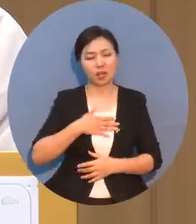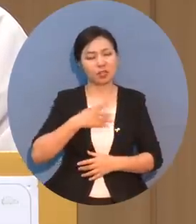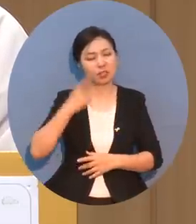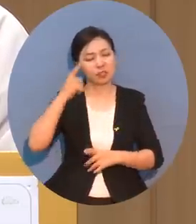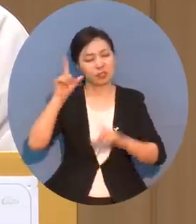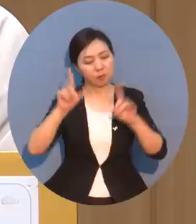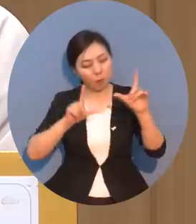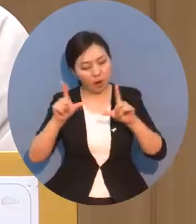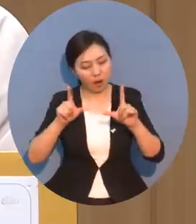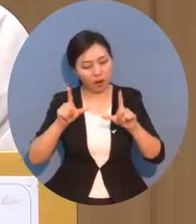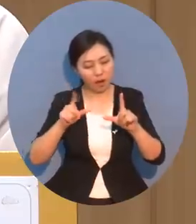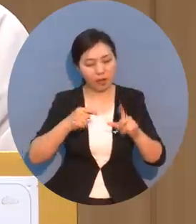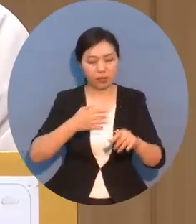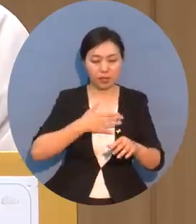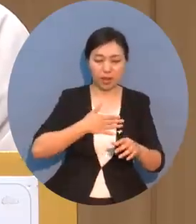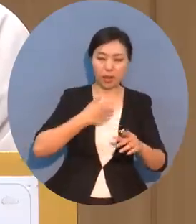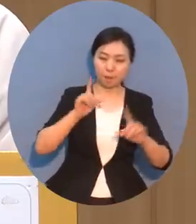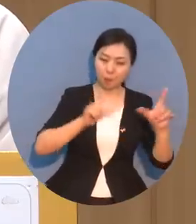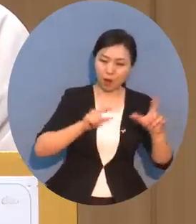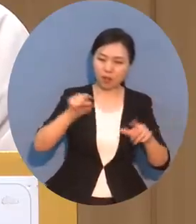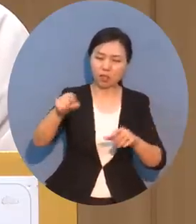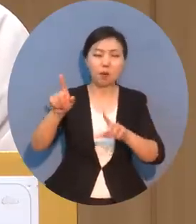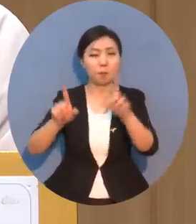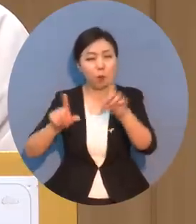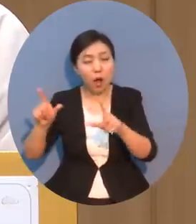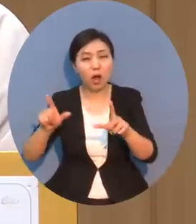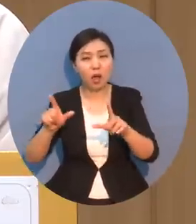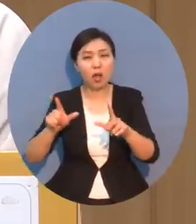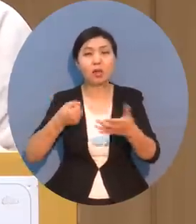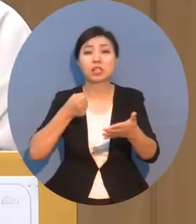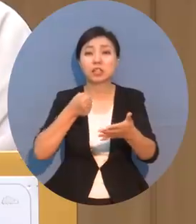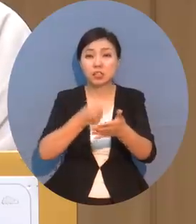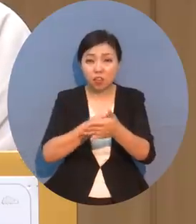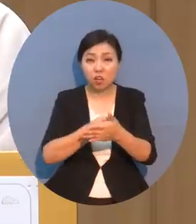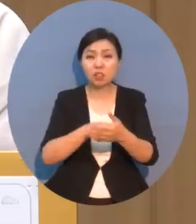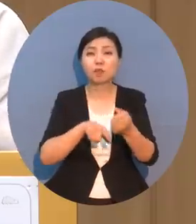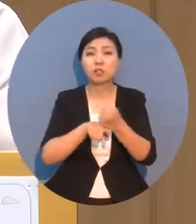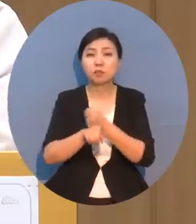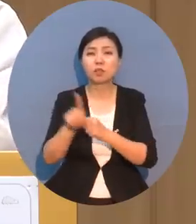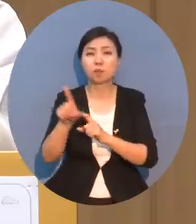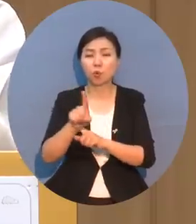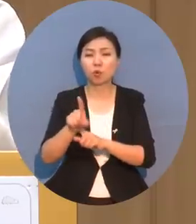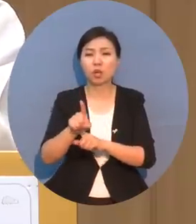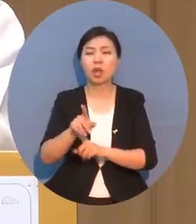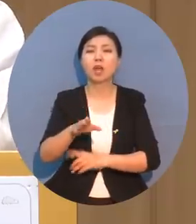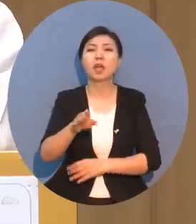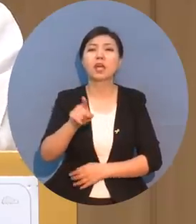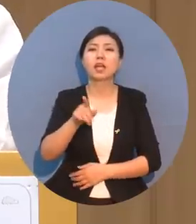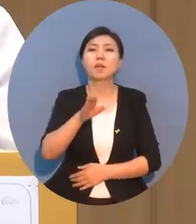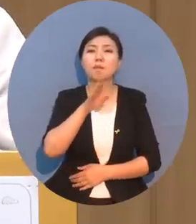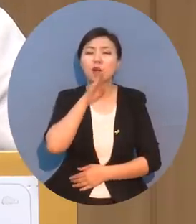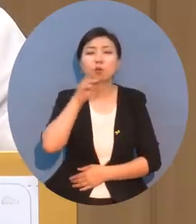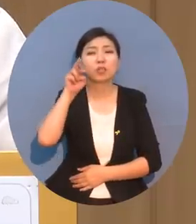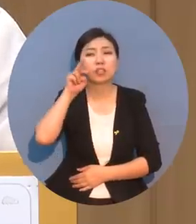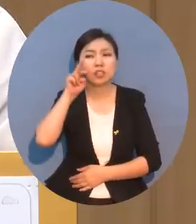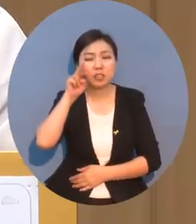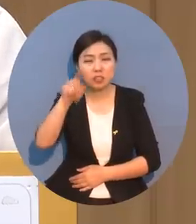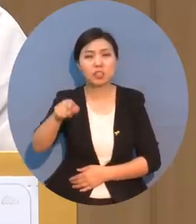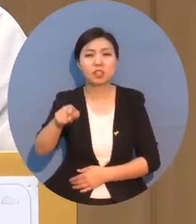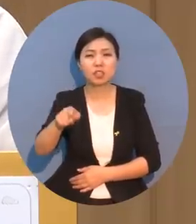내라는 상이든 옳다는 상이든 상을 짓는다는 말은 다른 것을 옳고 그름으로